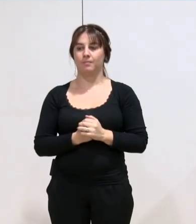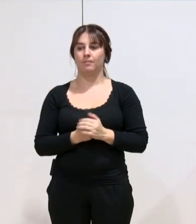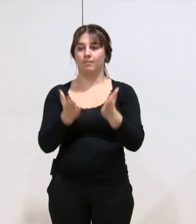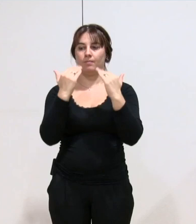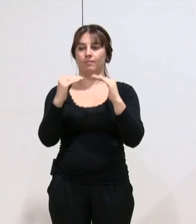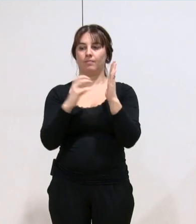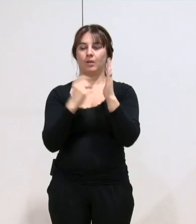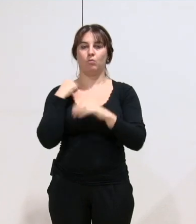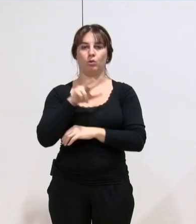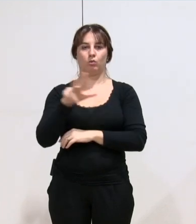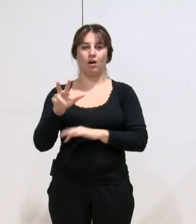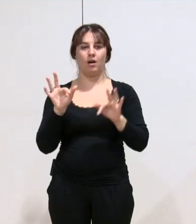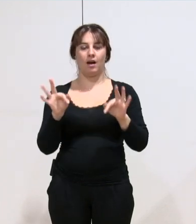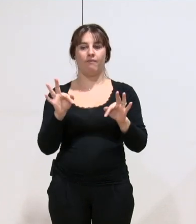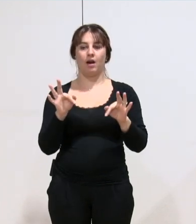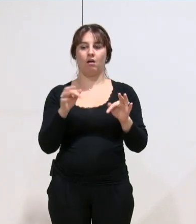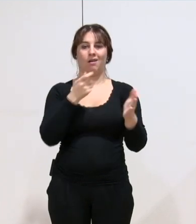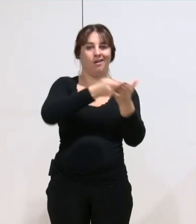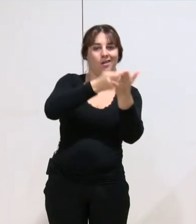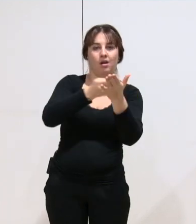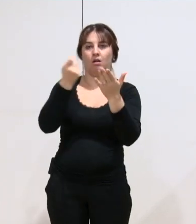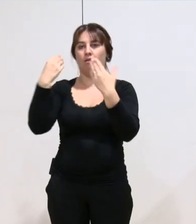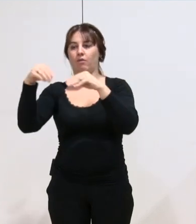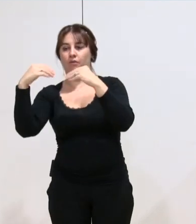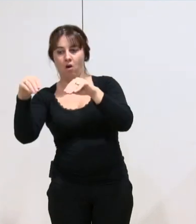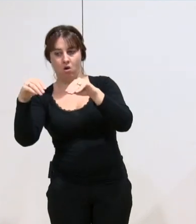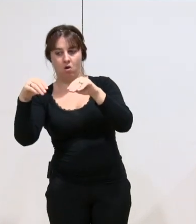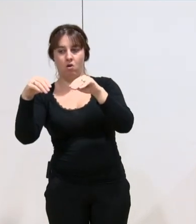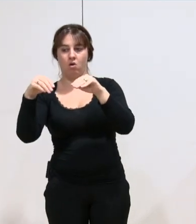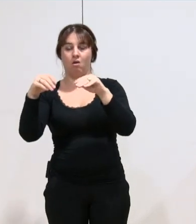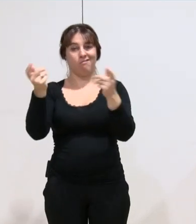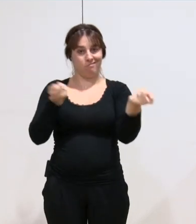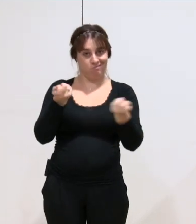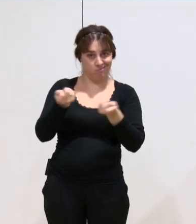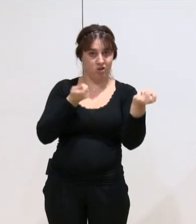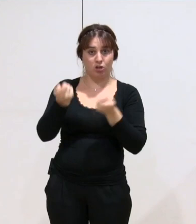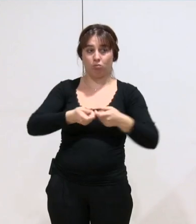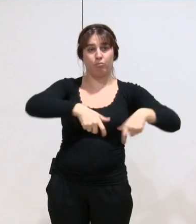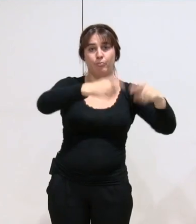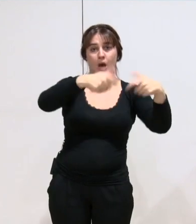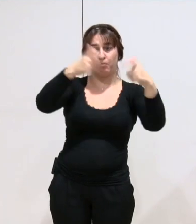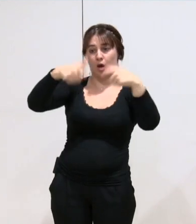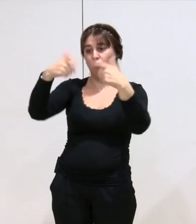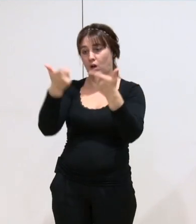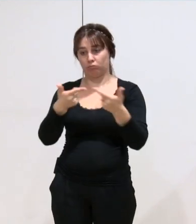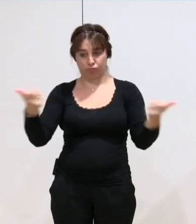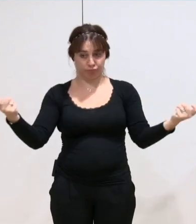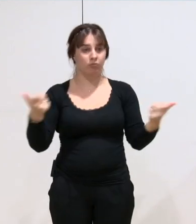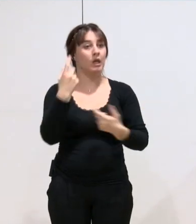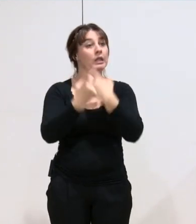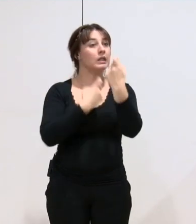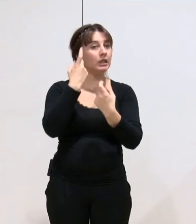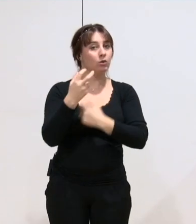33 porte sur des acquisitions, des cessions et des gestions de divers biens. Y a-t-il des